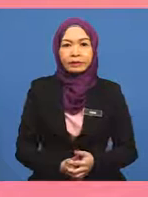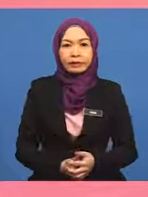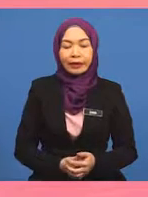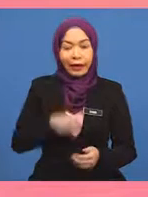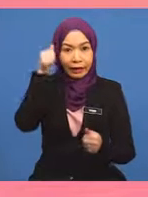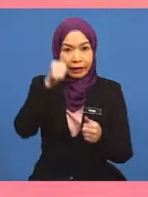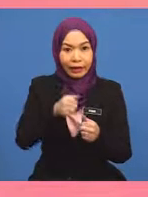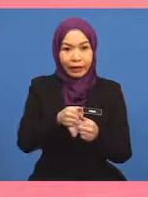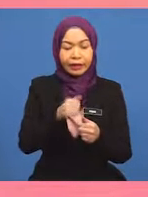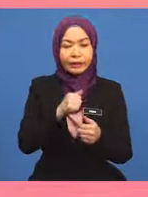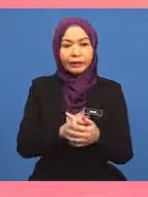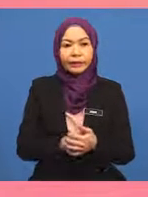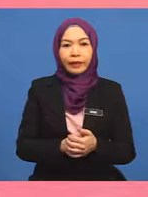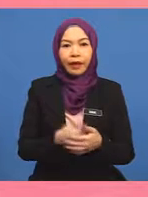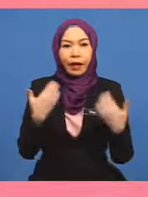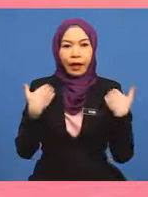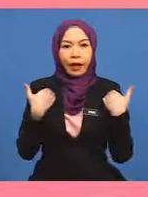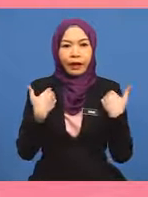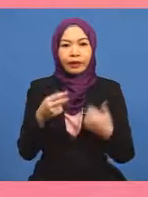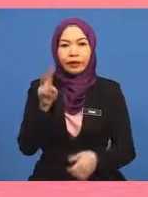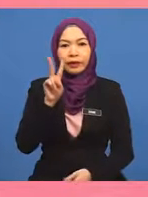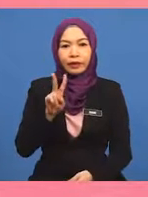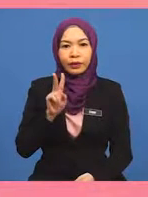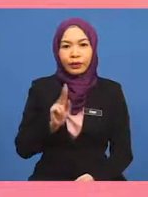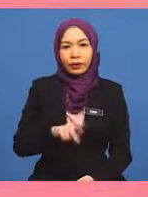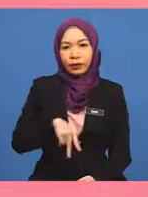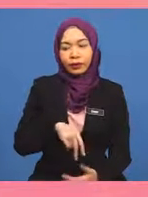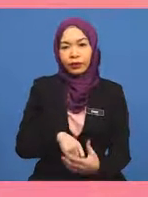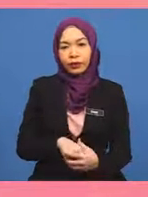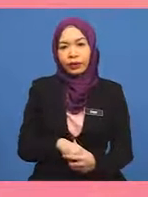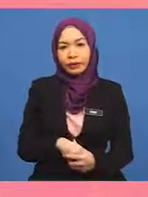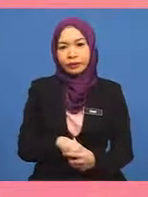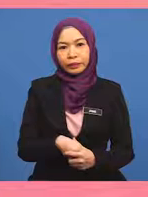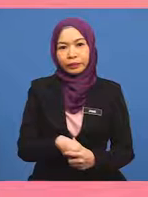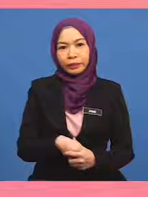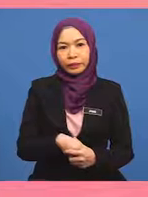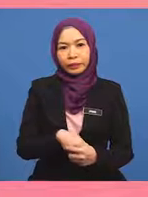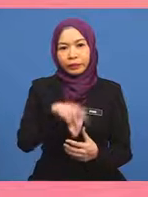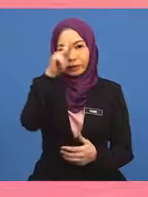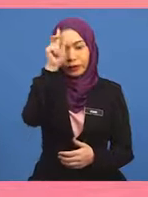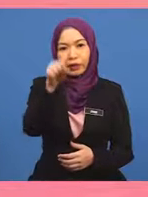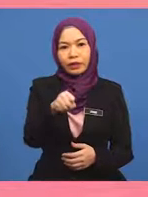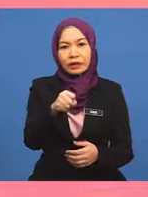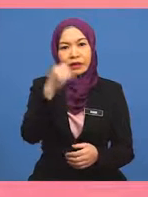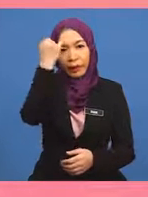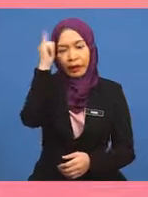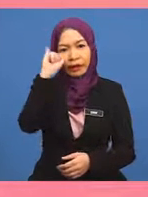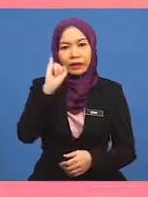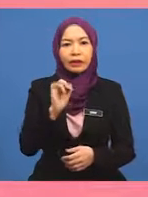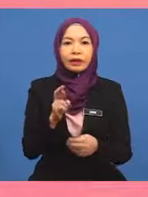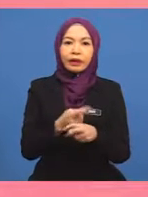Ingat ya murid-murid, terdapat dua konsep penghasilan idea reka bentuk. Yang